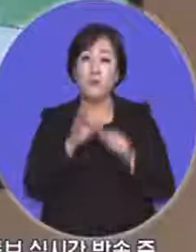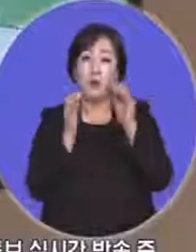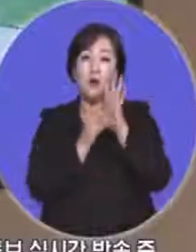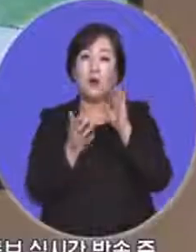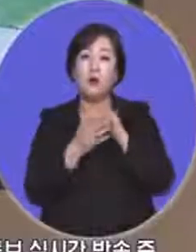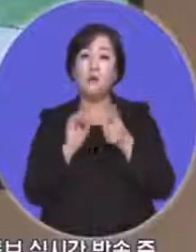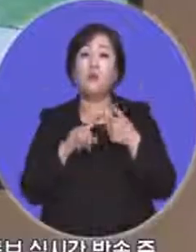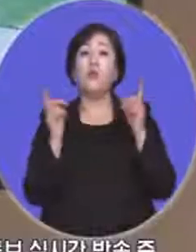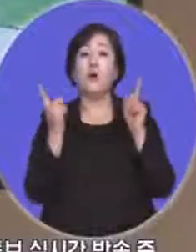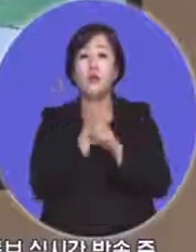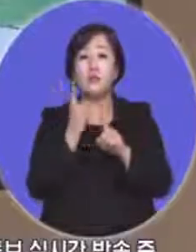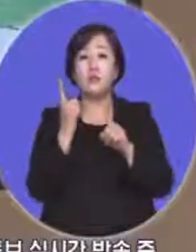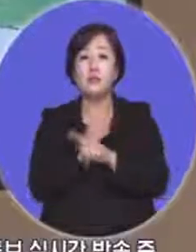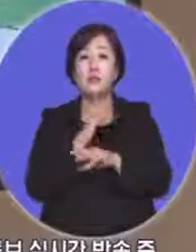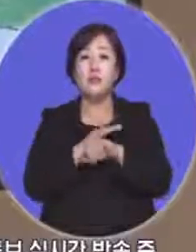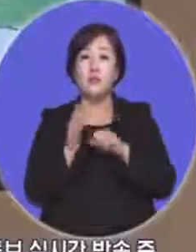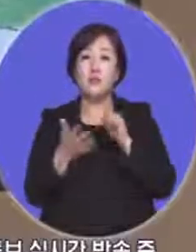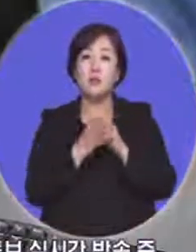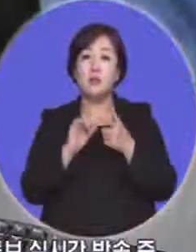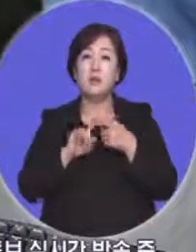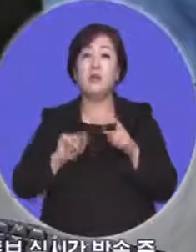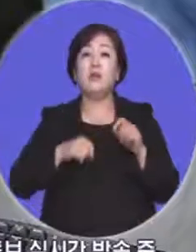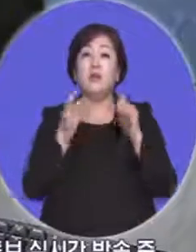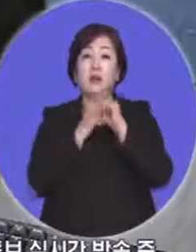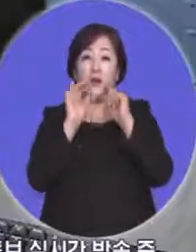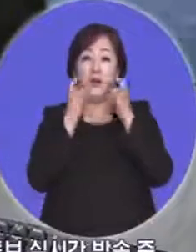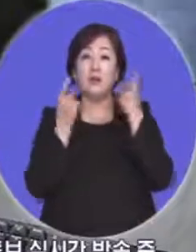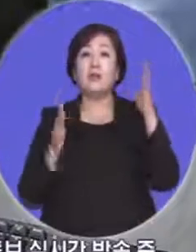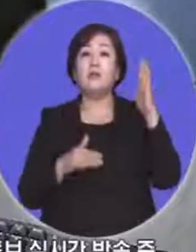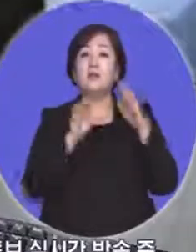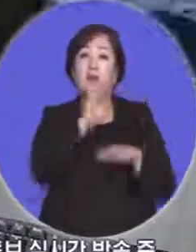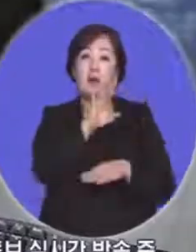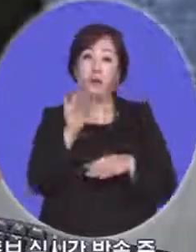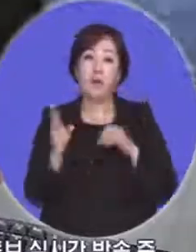방송 장비 개선은 1인 미디어 시대를 이끌어갈